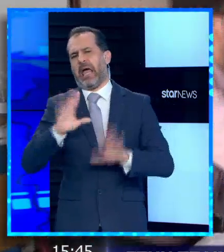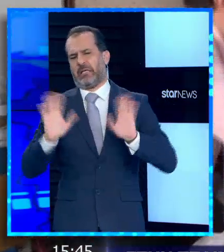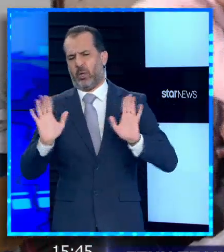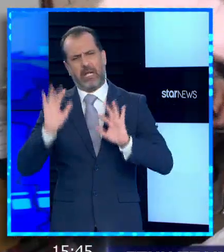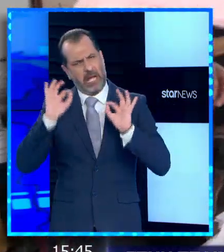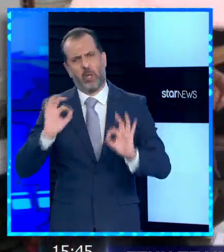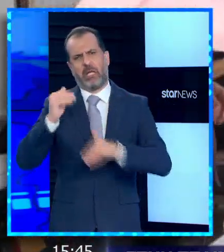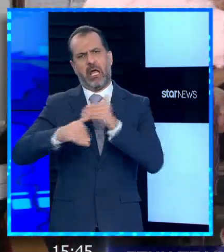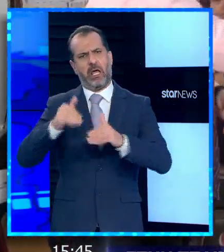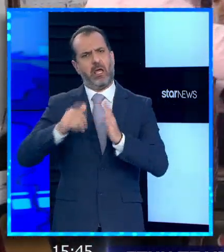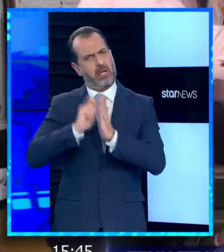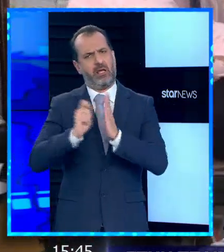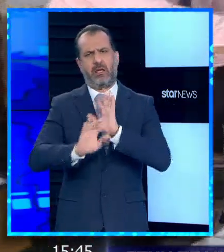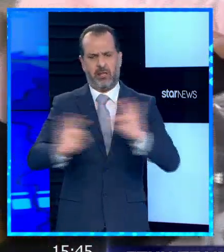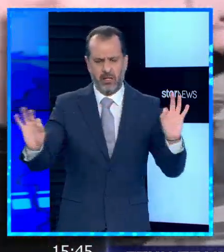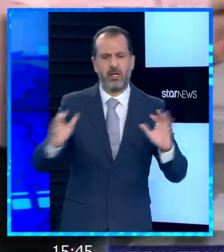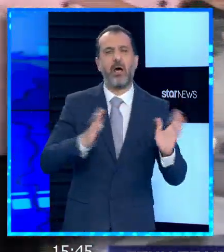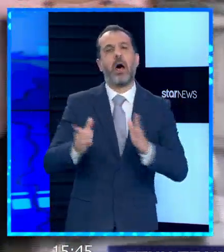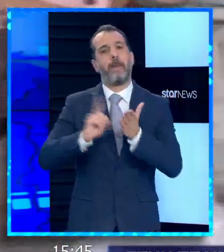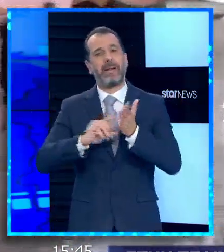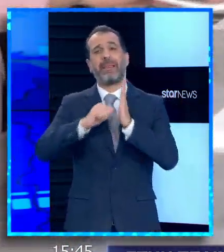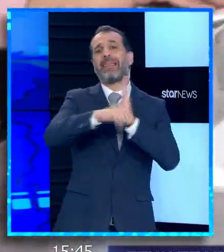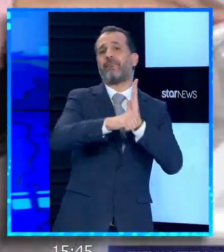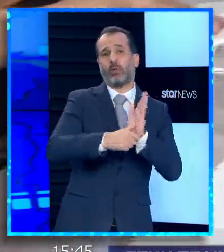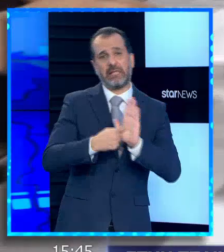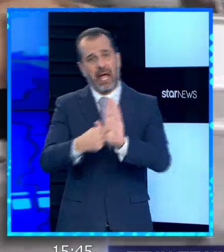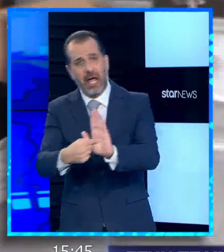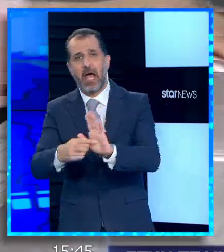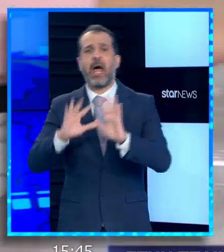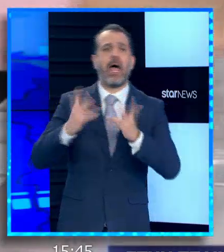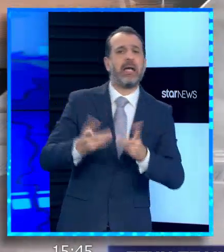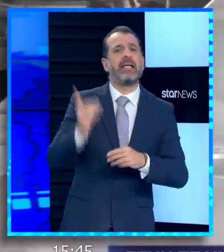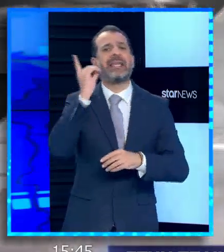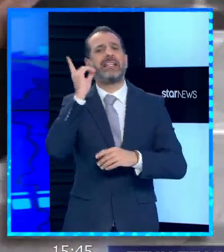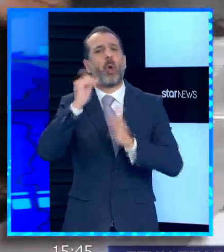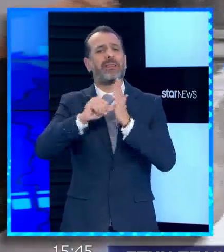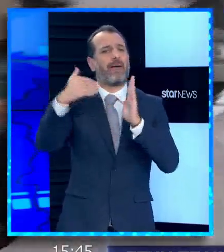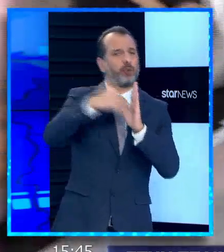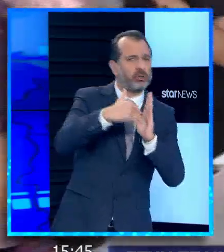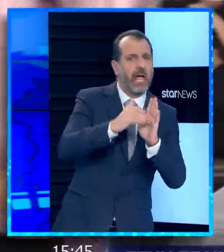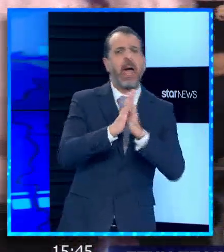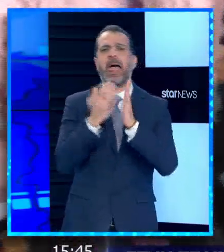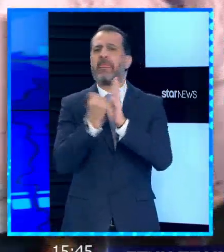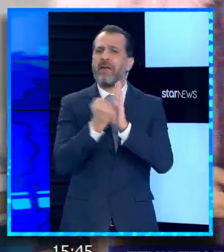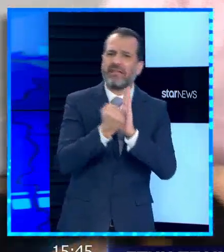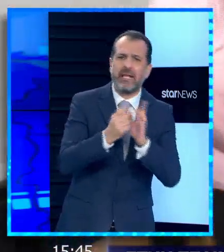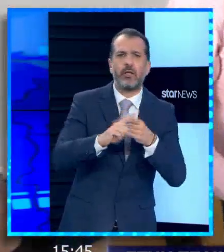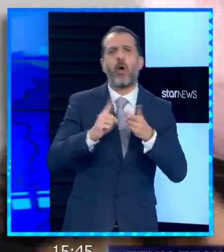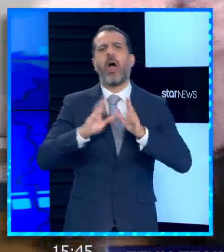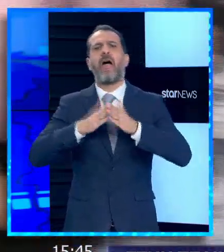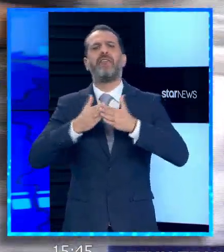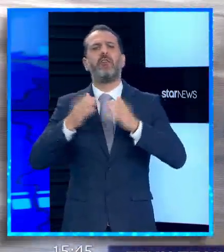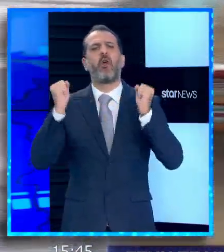Κατά τα άλλα, θα πρέπει να έχουμε μαζί μας είτε την ταυτότητά μας, το έγγραφο, είτε την ψηφιακή, είτε το διαβατήριό μας, είτε το